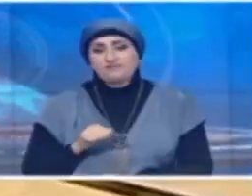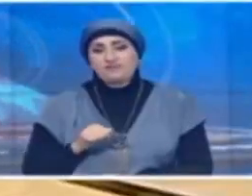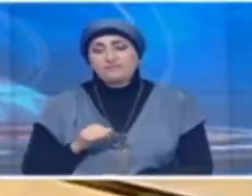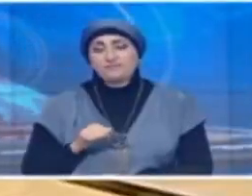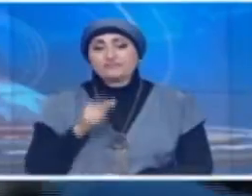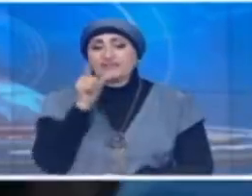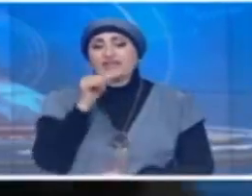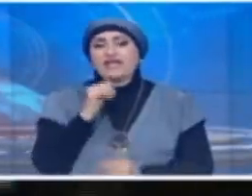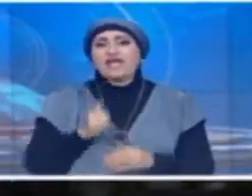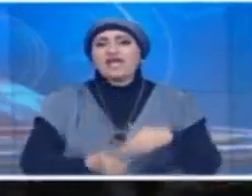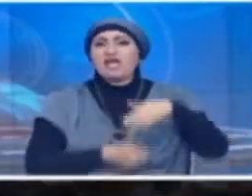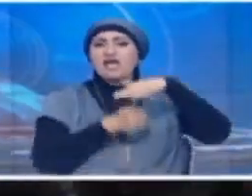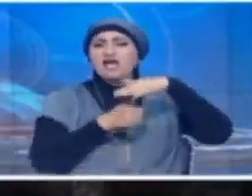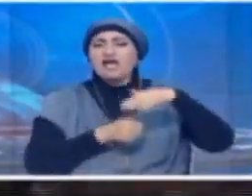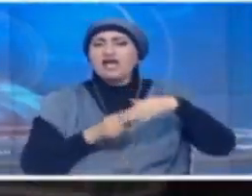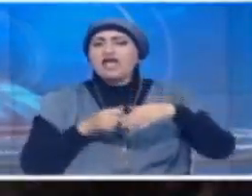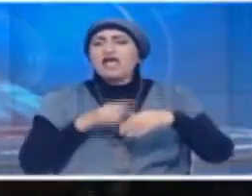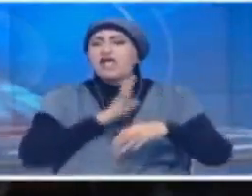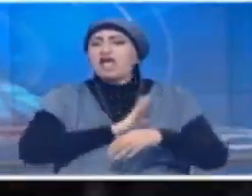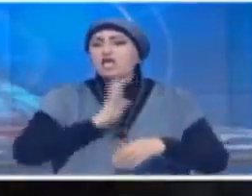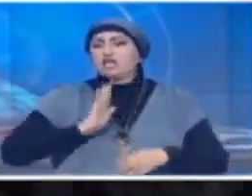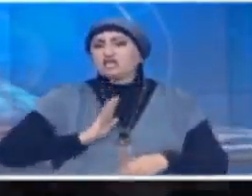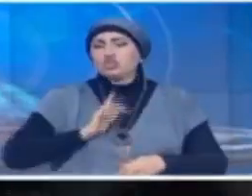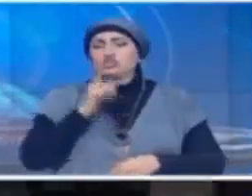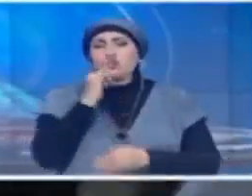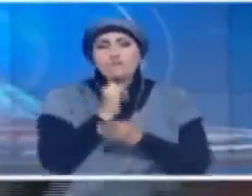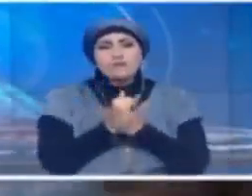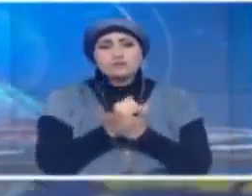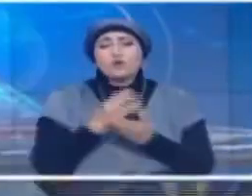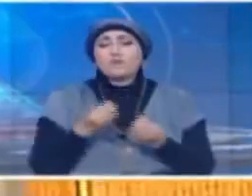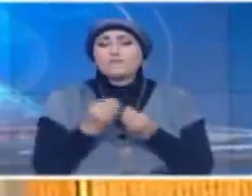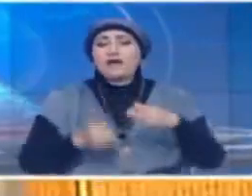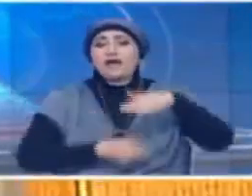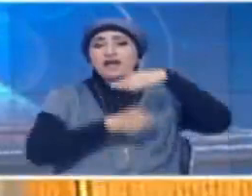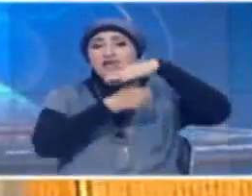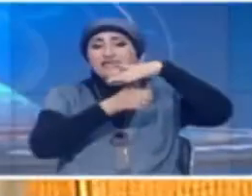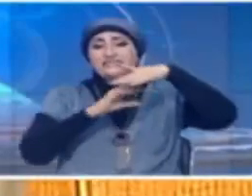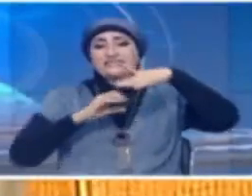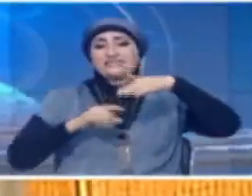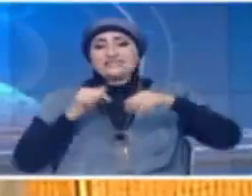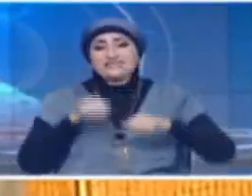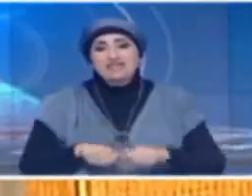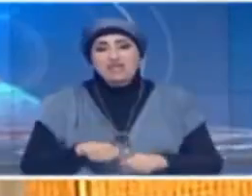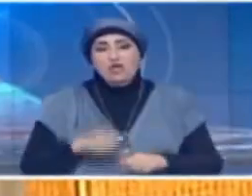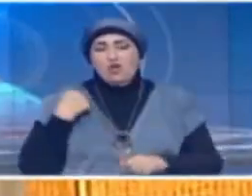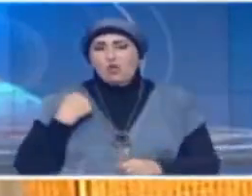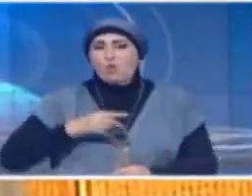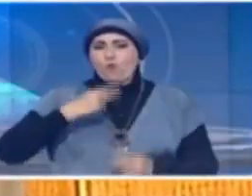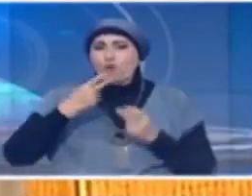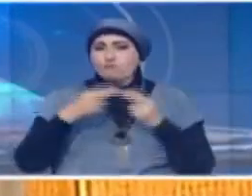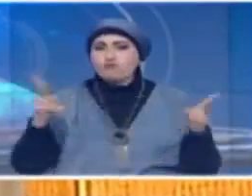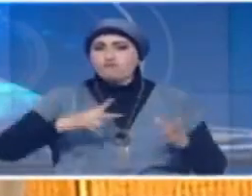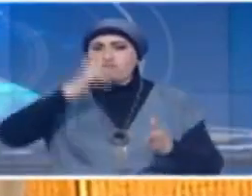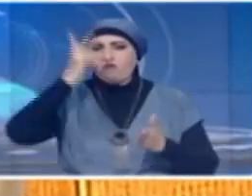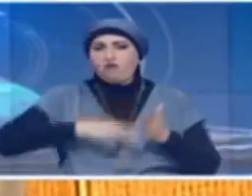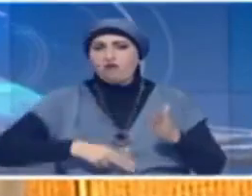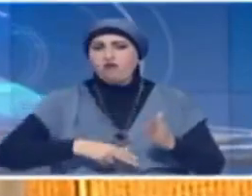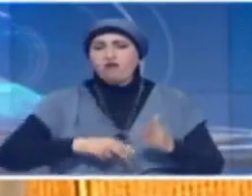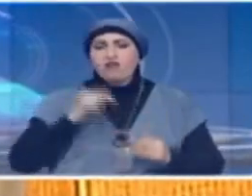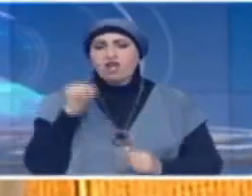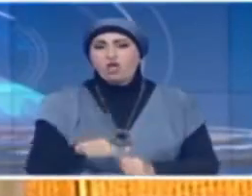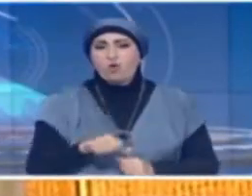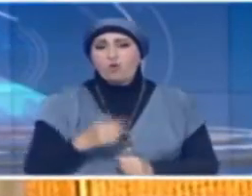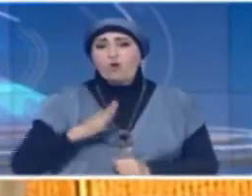القياده الخاصه بالقوات المسلحه طبعا حينها السيد الرئيس عبد الفتاح السيسي حينما اتخذ القرار بالانحياز